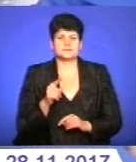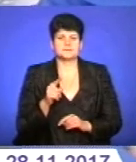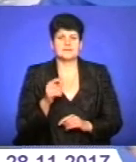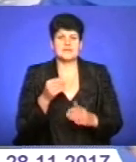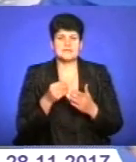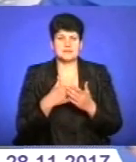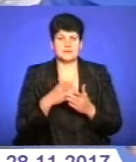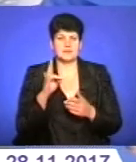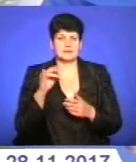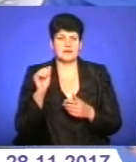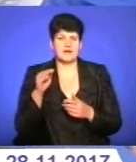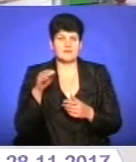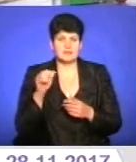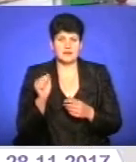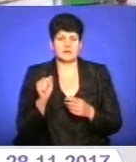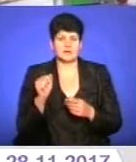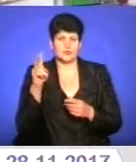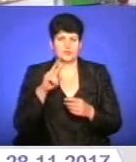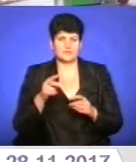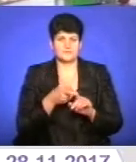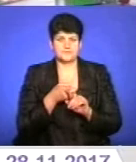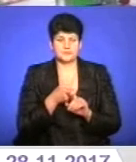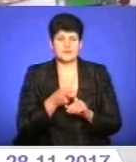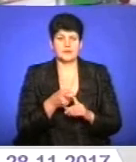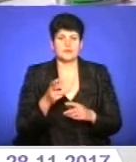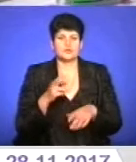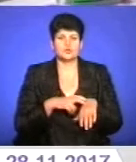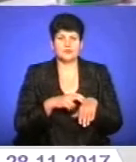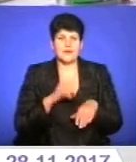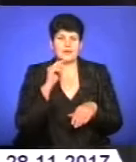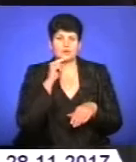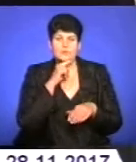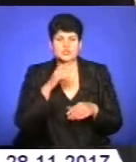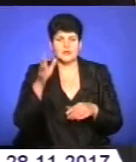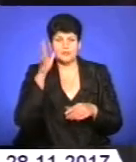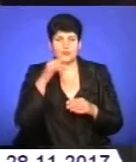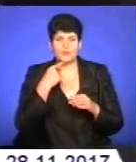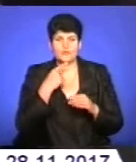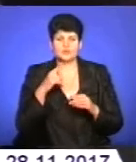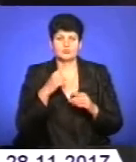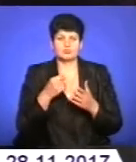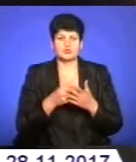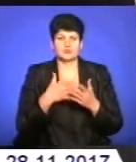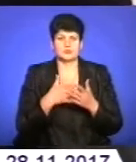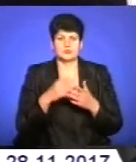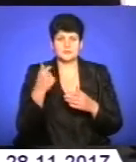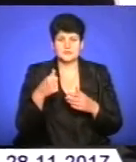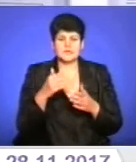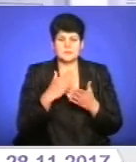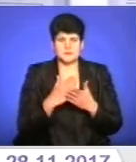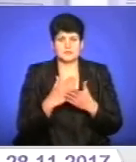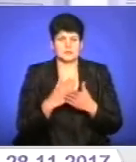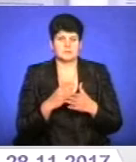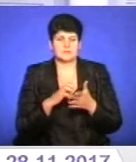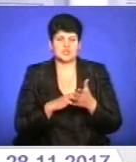цінами на нафту і курсом долара. Доктор економічних наук Михайло Лучко пояснює, таке подорожчання пального має об'єктивні причини.